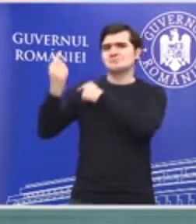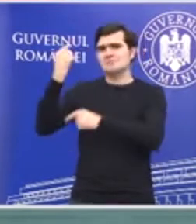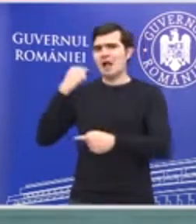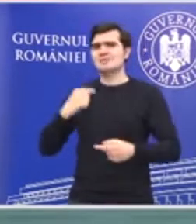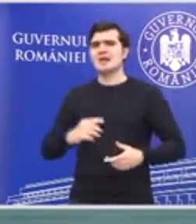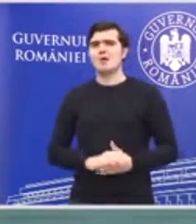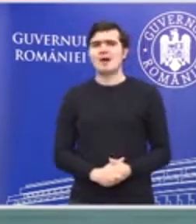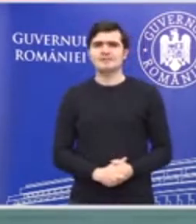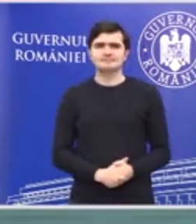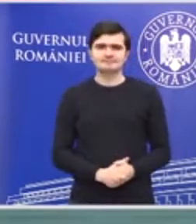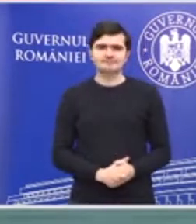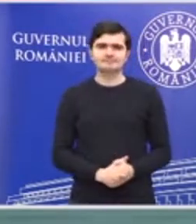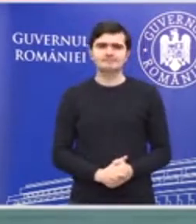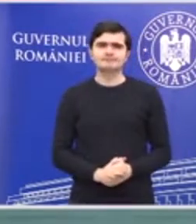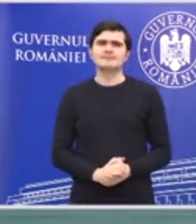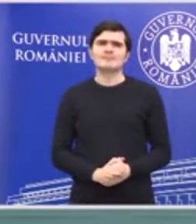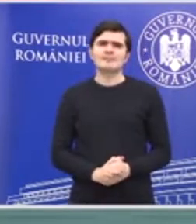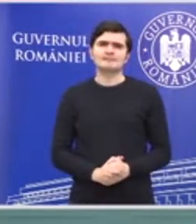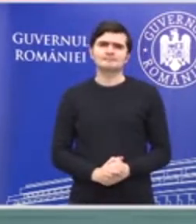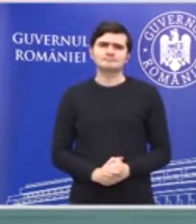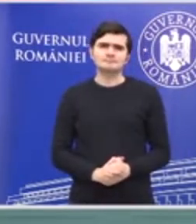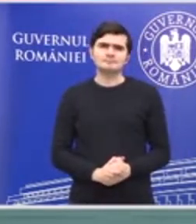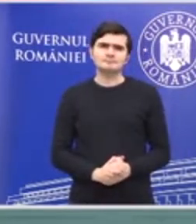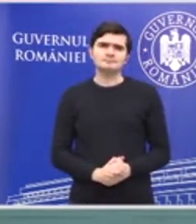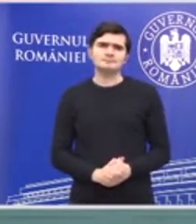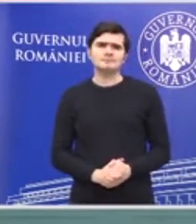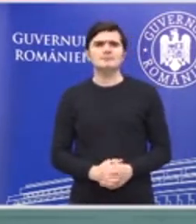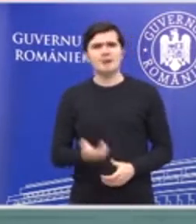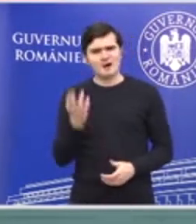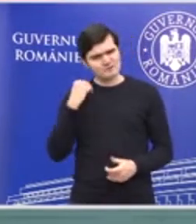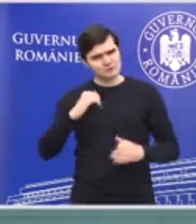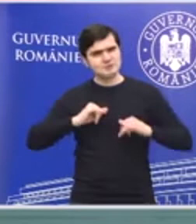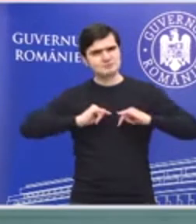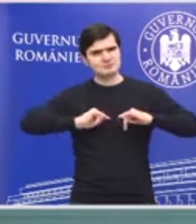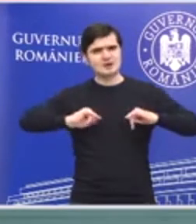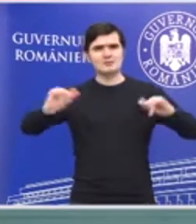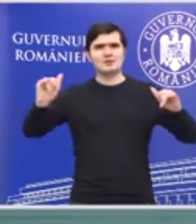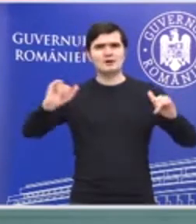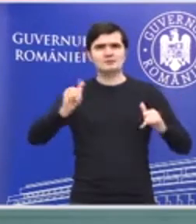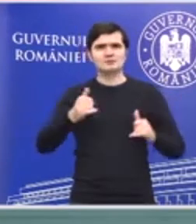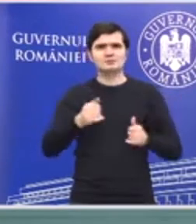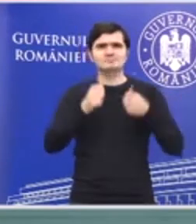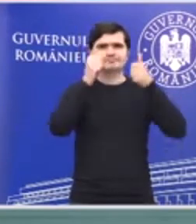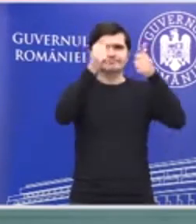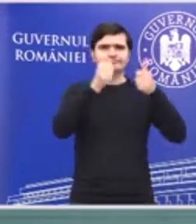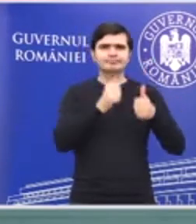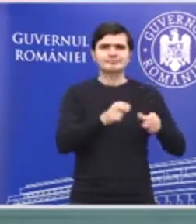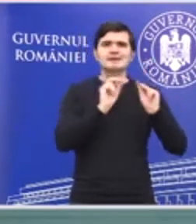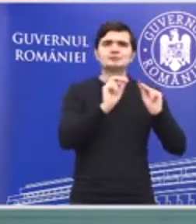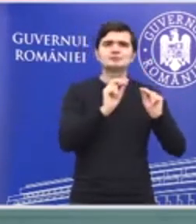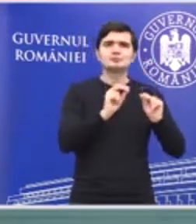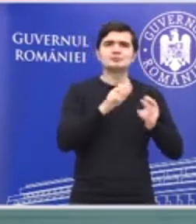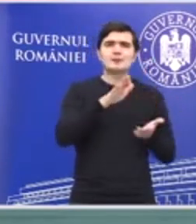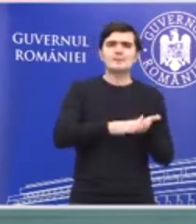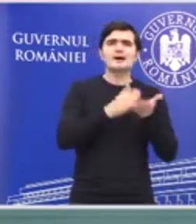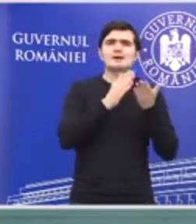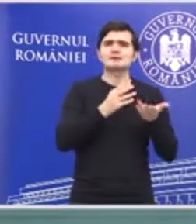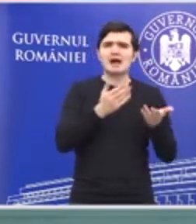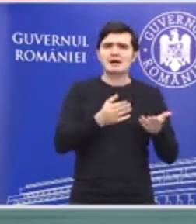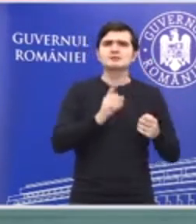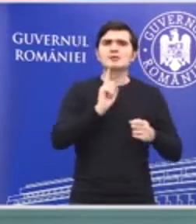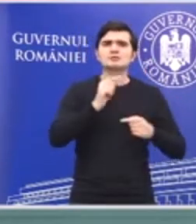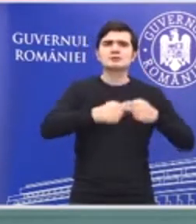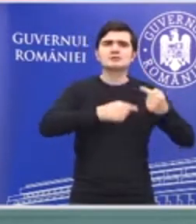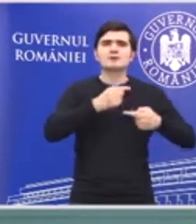disponibile preliminar. A fost elaborată și instrucțiunea în baza căreia se va desfășura procesul de vaccinare